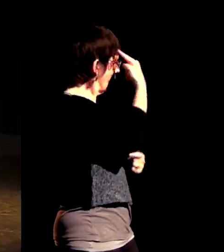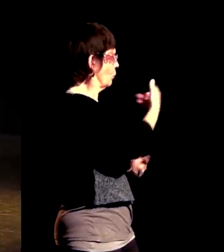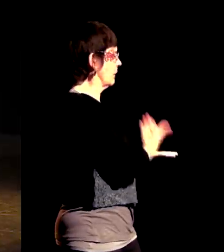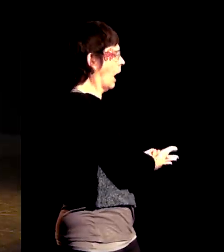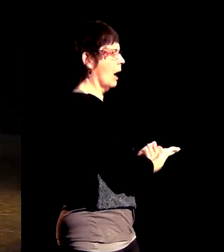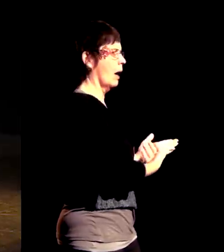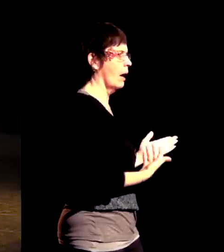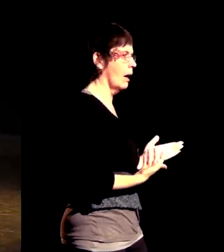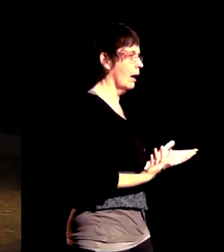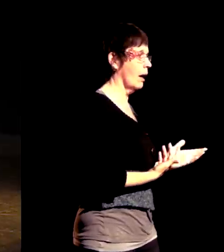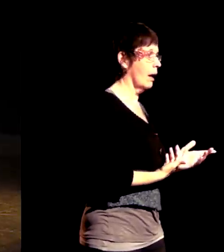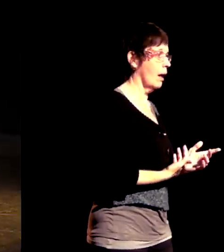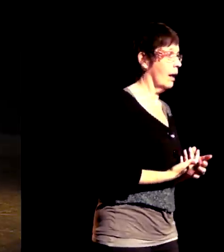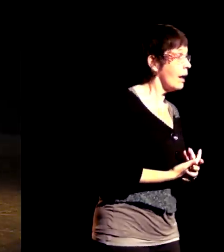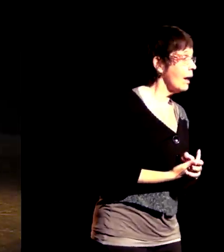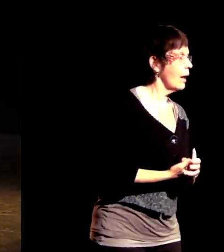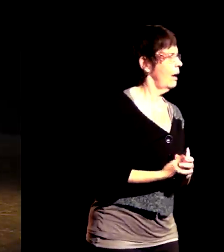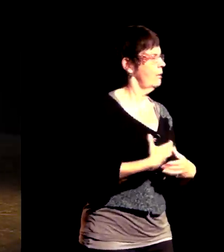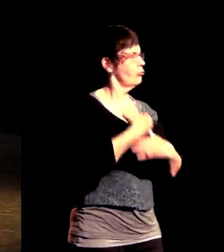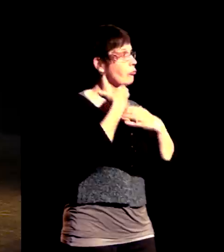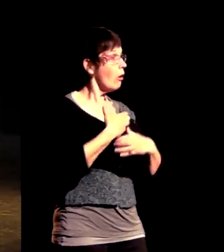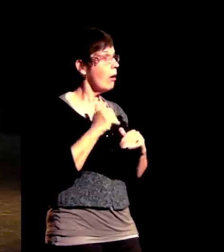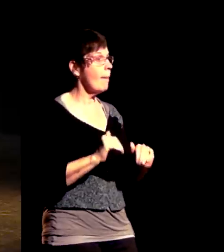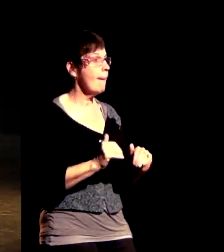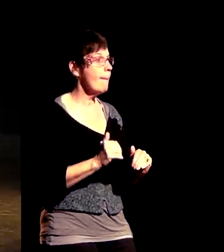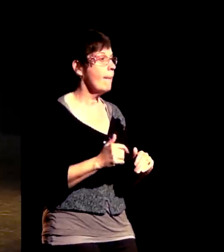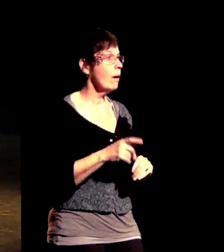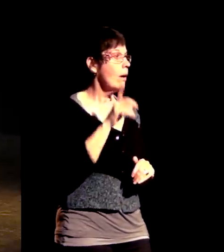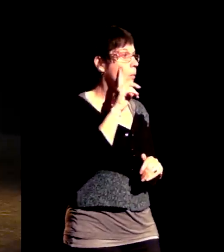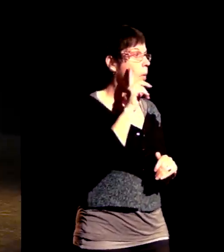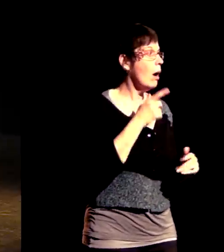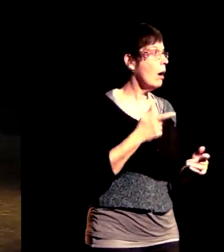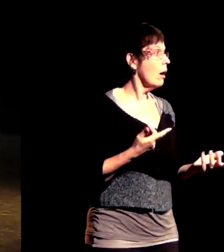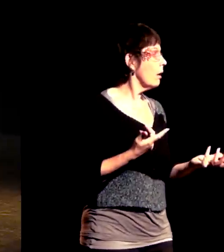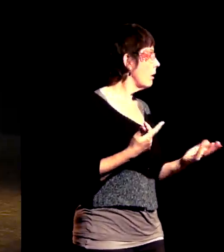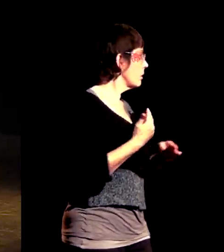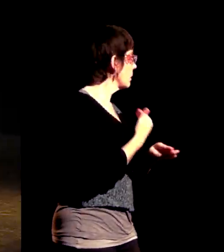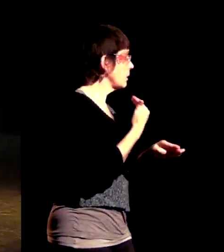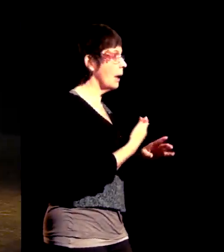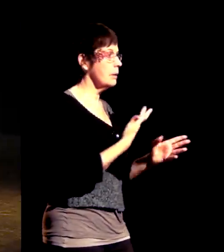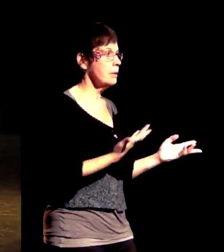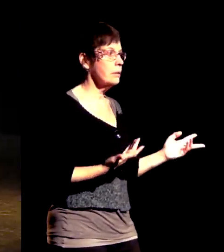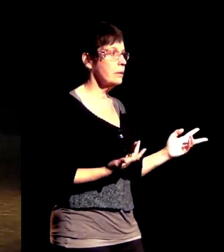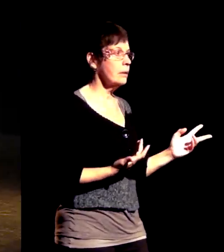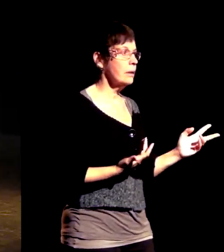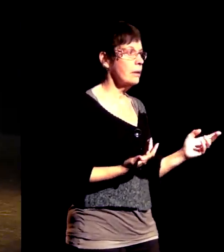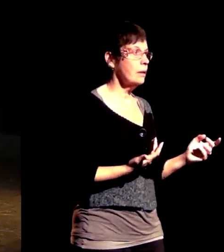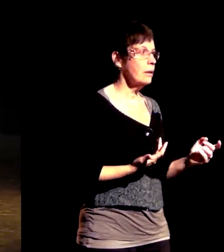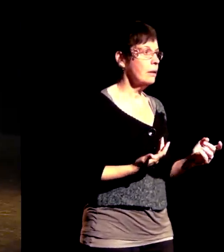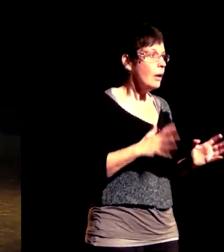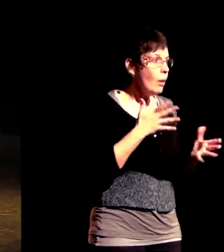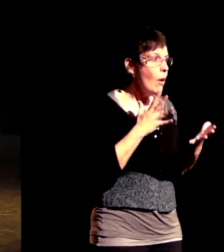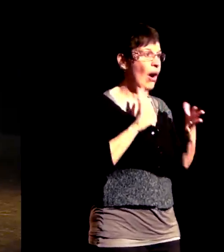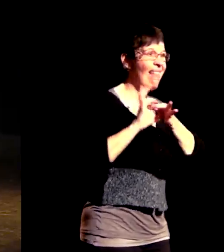Voilà, donc, je sais pas, moi, ça m'a fait un choc, ce truc-là. En fait, qu'est-ce qui se passe, quoi ? C'est quoi ce truc ? Comment est-ce qu'on peut penser